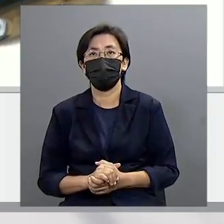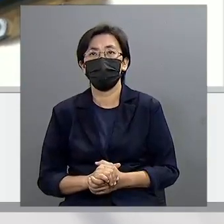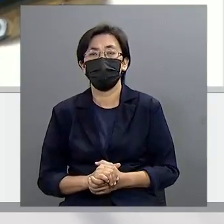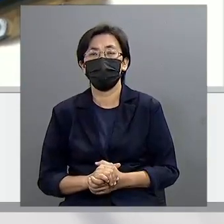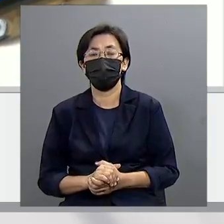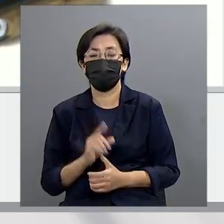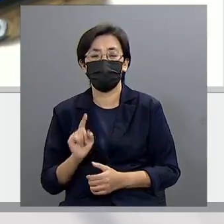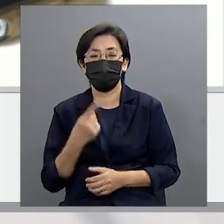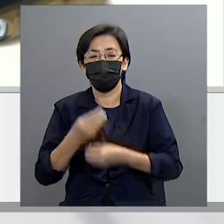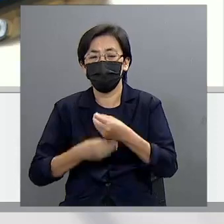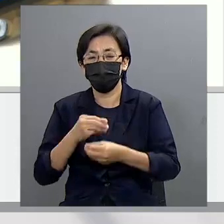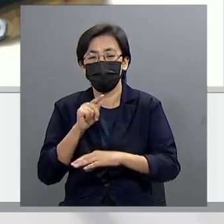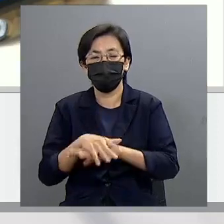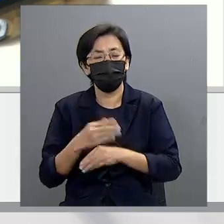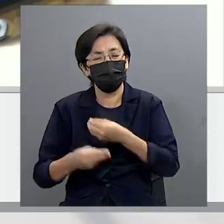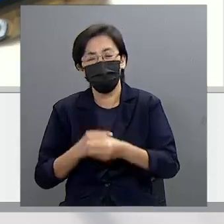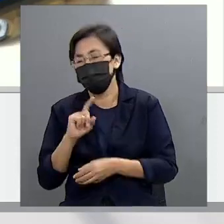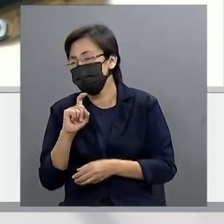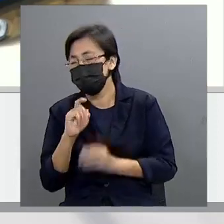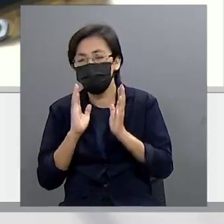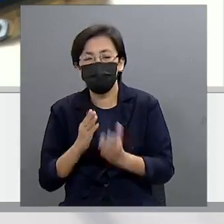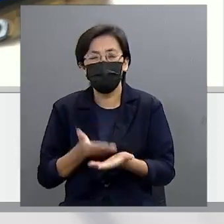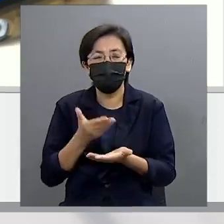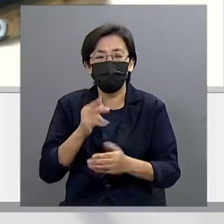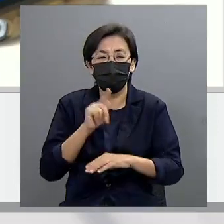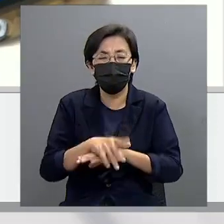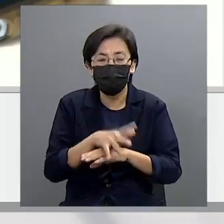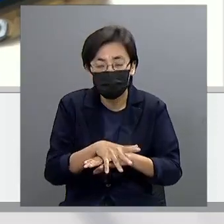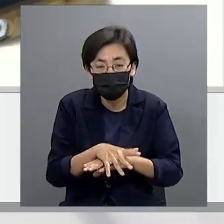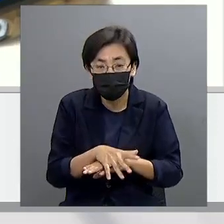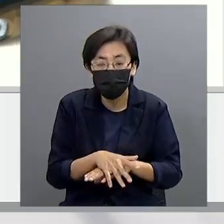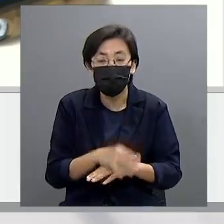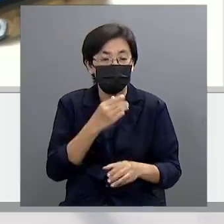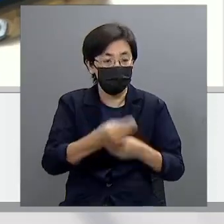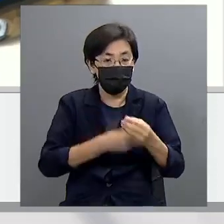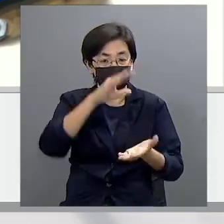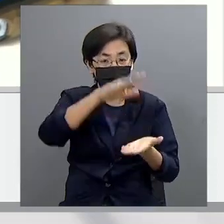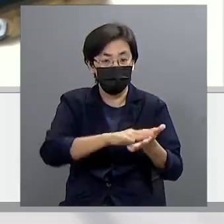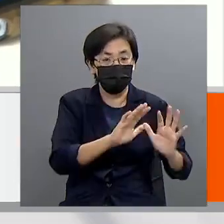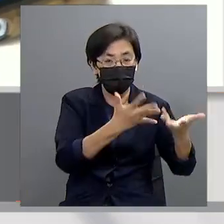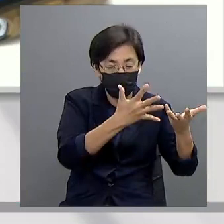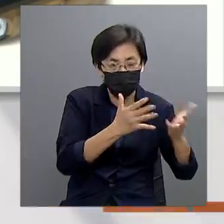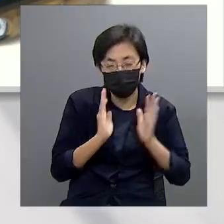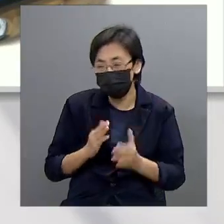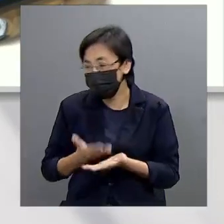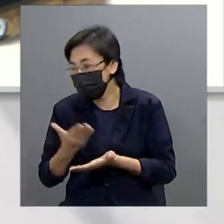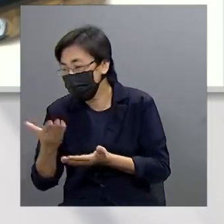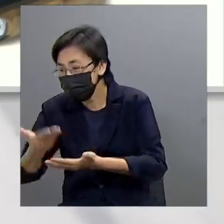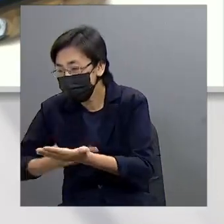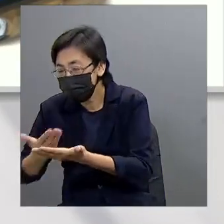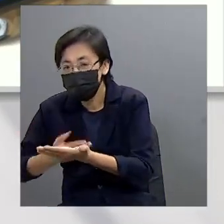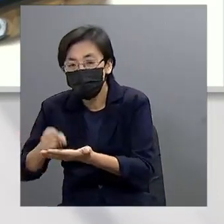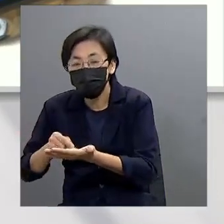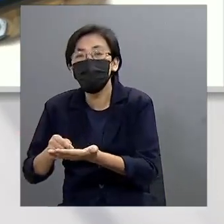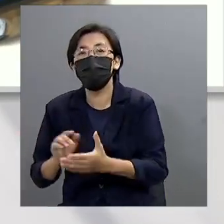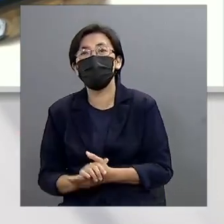ไลน์เนี่ยมันขายไม่ได้คนไปซื้อออนไลน์กันหมดแต่พอขายออนไลน์หมดแล้วเป็นยังไงไปฟังเสียงสะท้อนจากผู้ประกอบการที่วังสะพุง